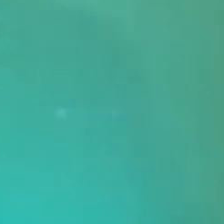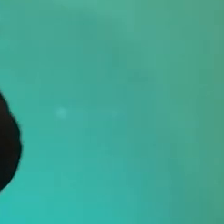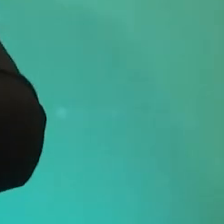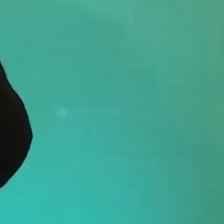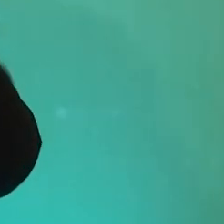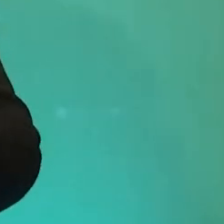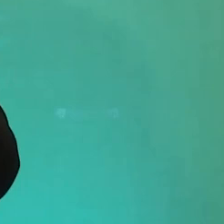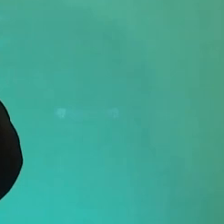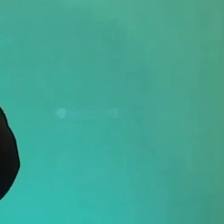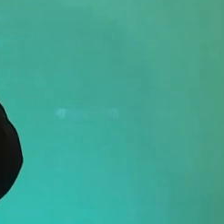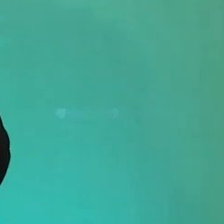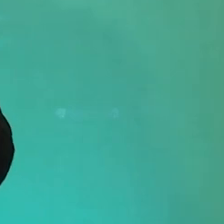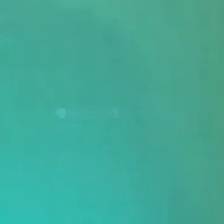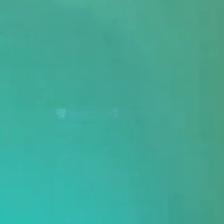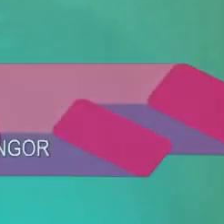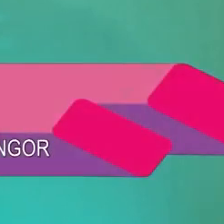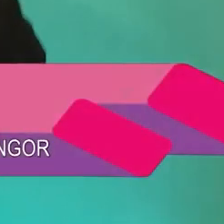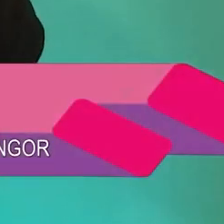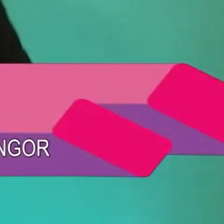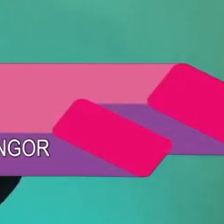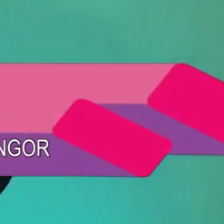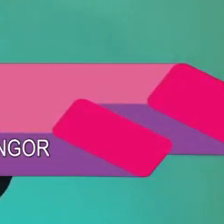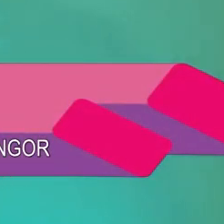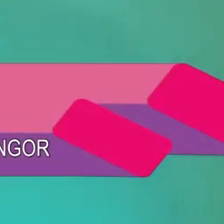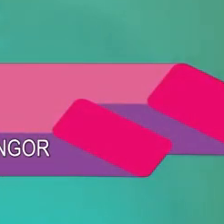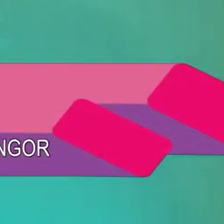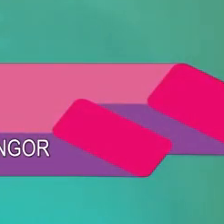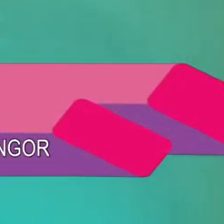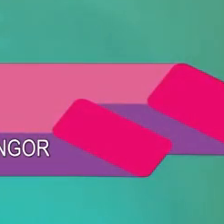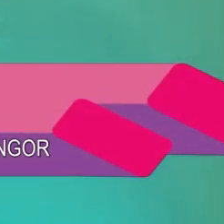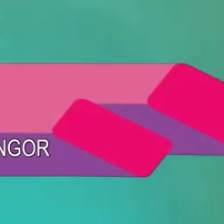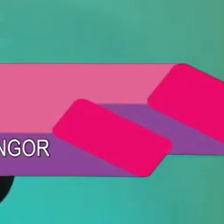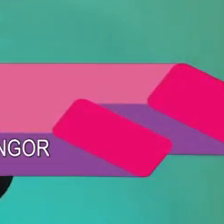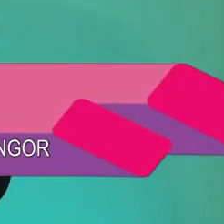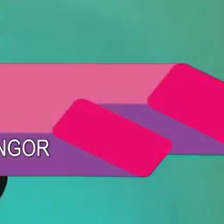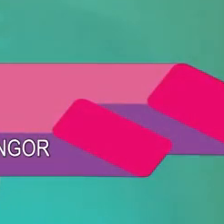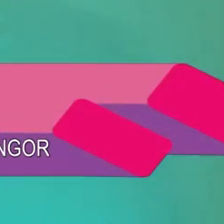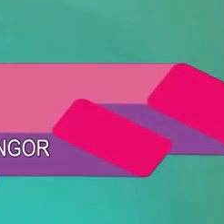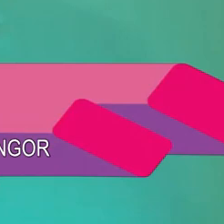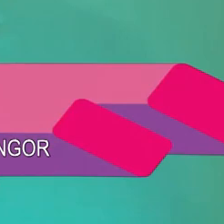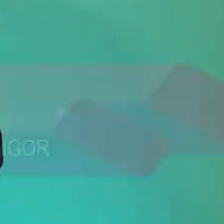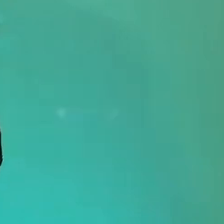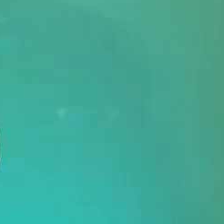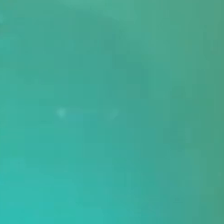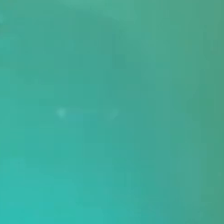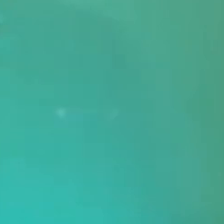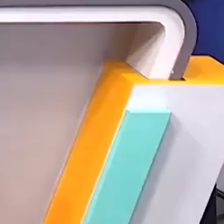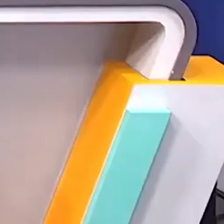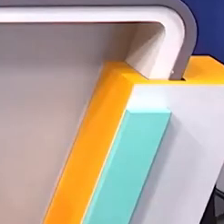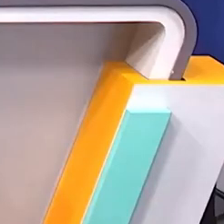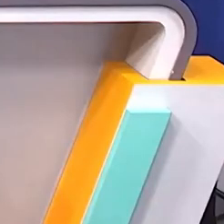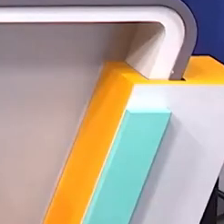Sekolah Kebangsaan Pendidikan Khas Vocational Shah Alam Selangor. Dan pastinya murid-murid tertanya-tanya,